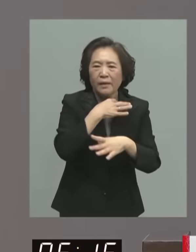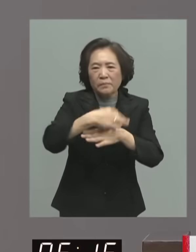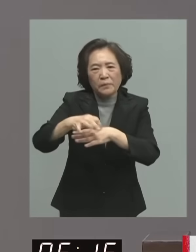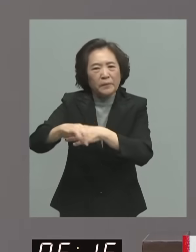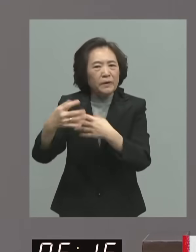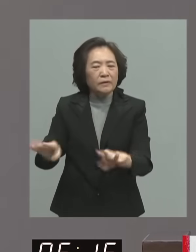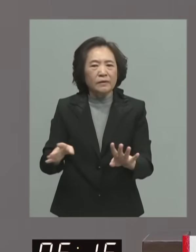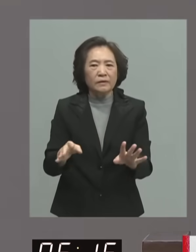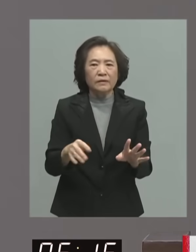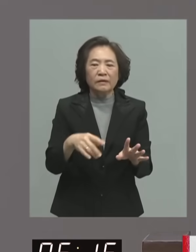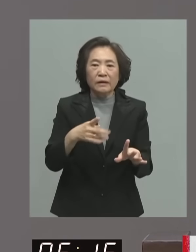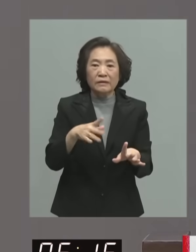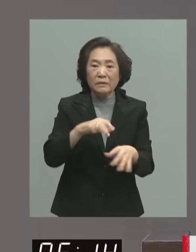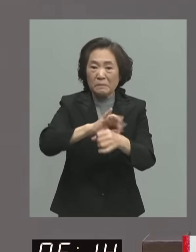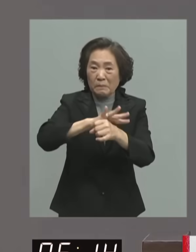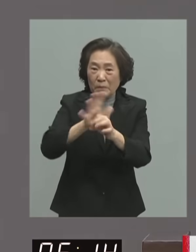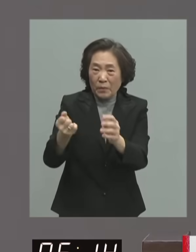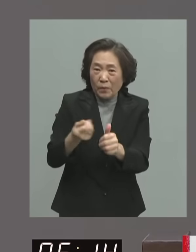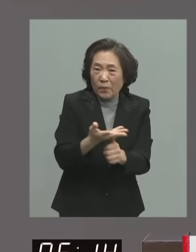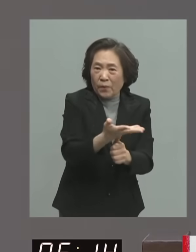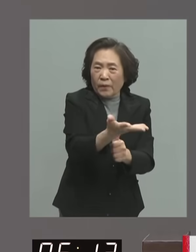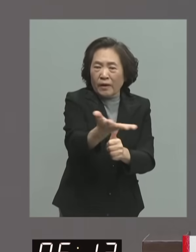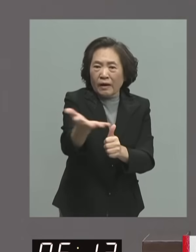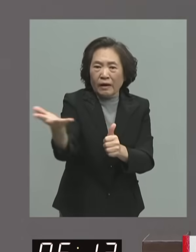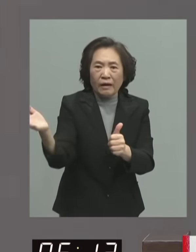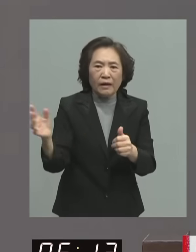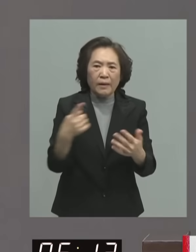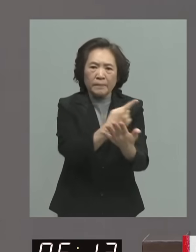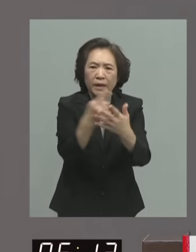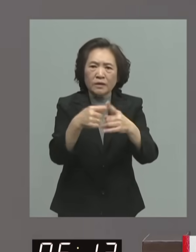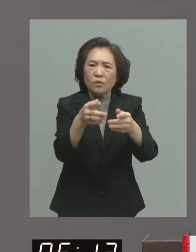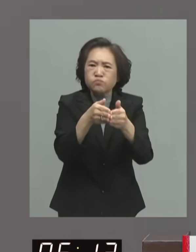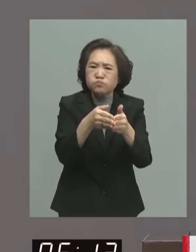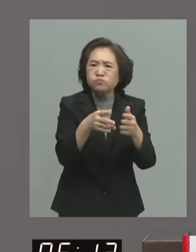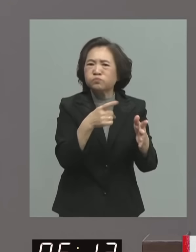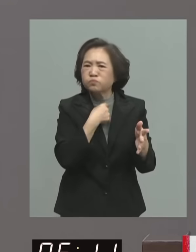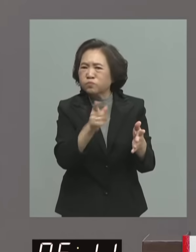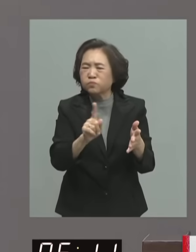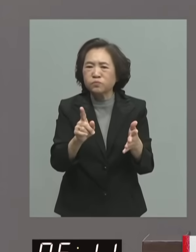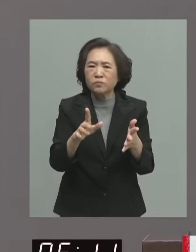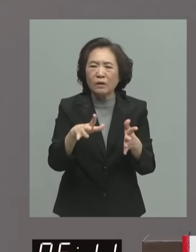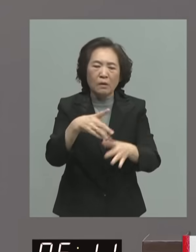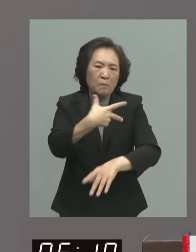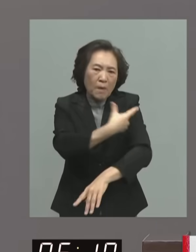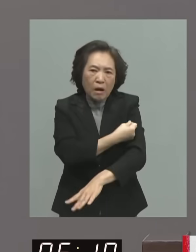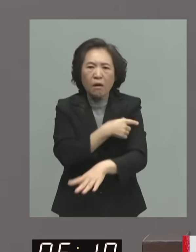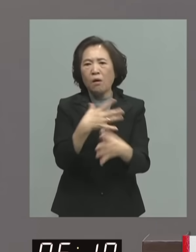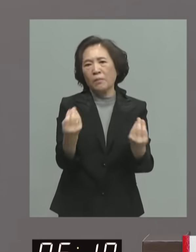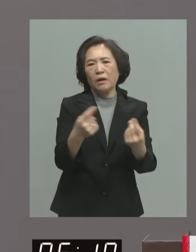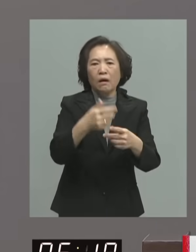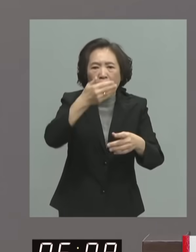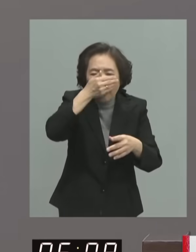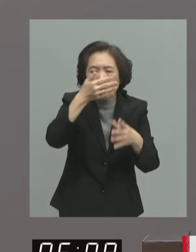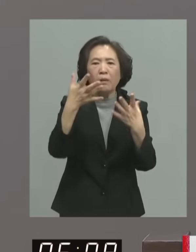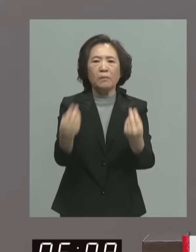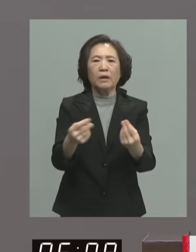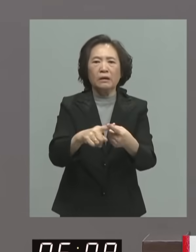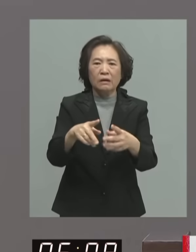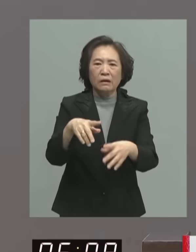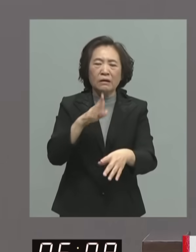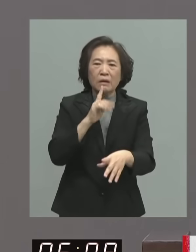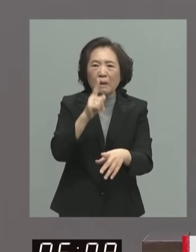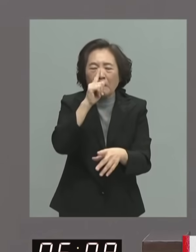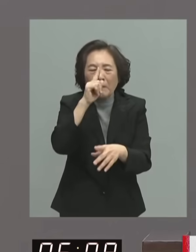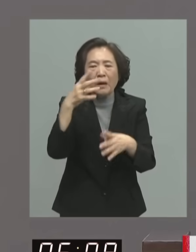连疫情来牺牲，人民需要的牺牲，疫苗也欠，口罩也欠，快筛也